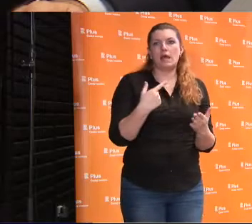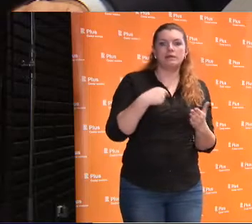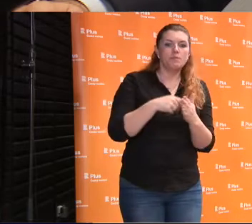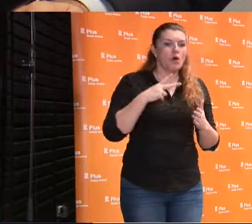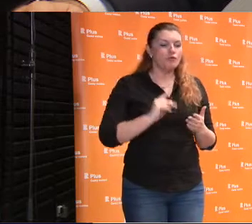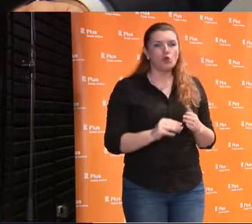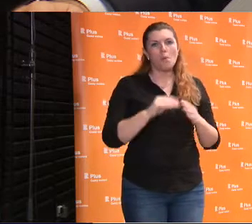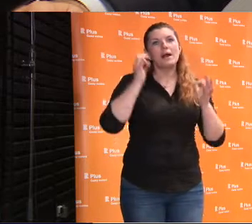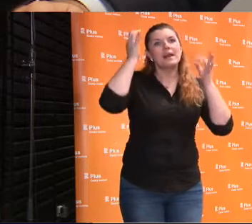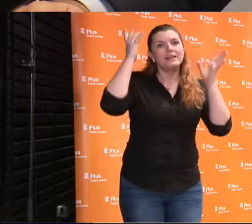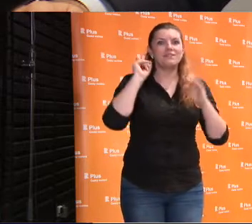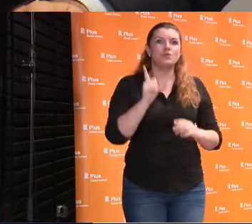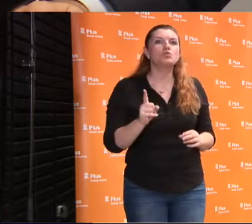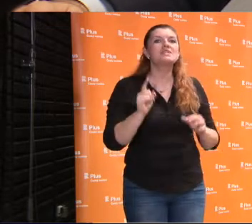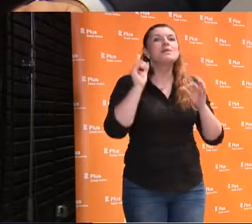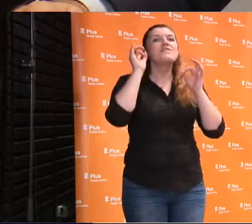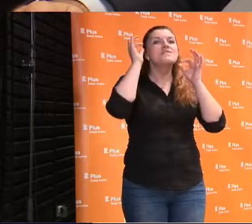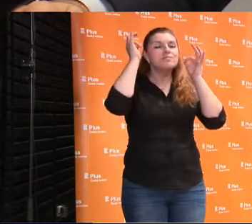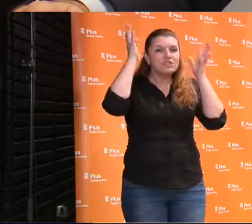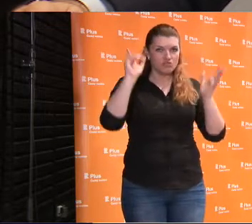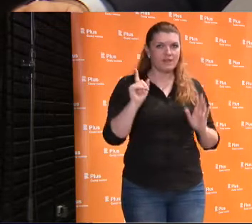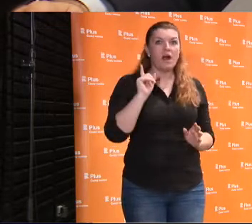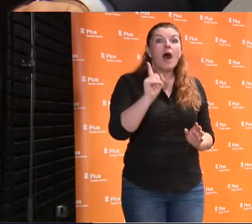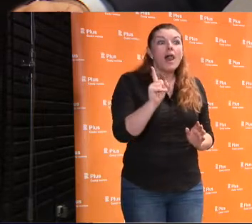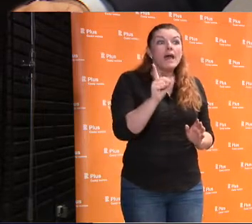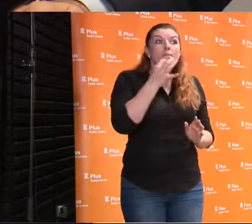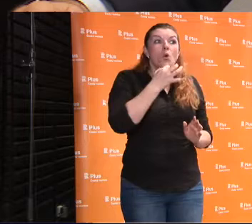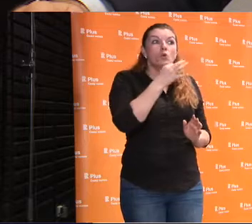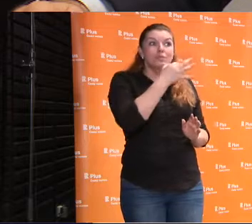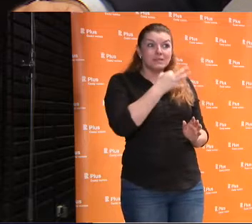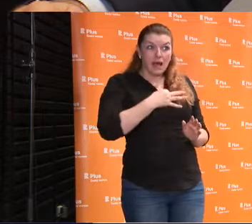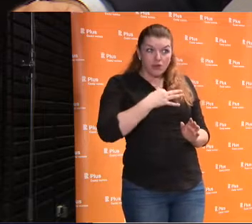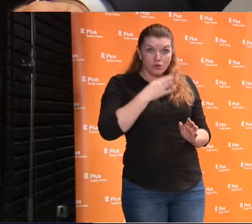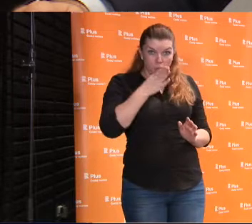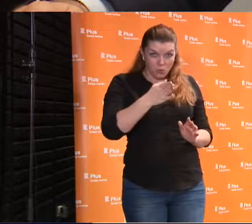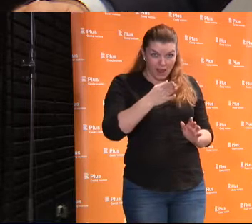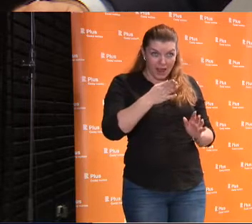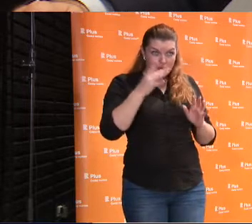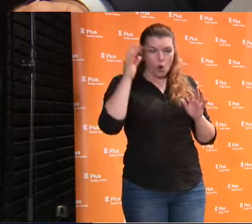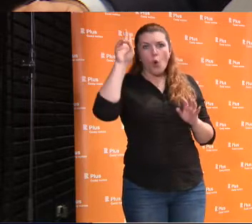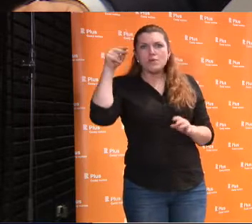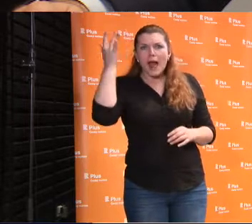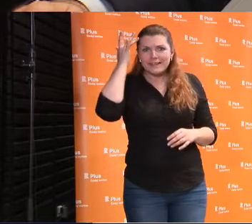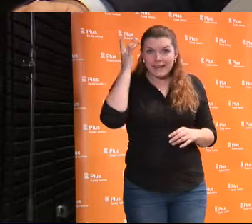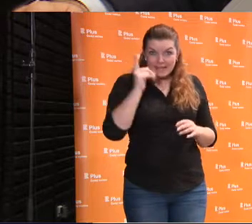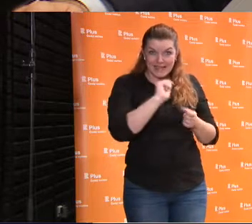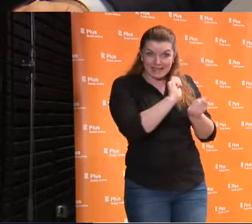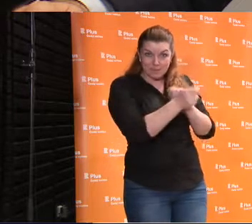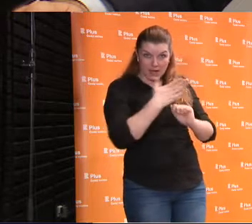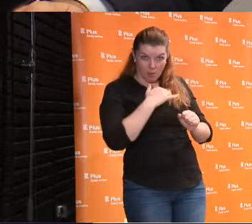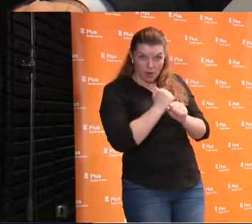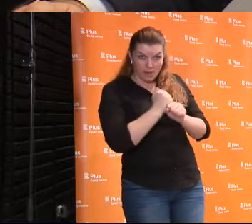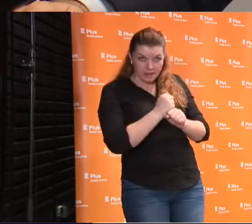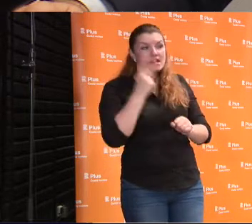strategická, kreativní. Pokud ale se ptáte, jestli změní moji práci umělá inteligence, tak já říkám, že už ji